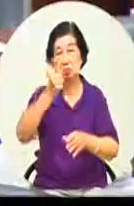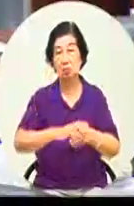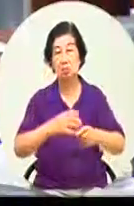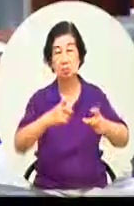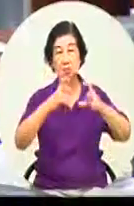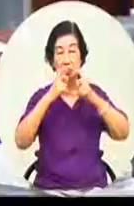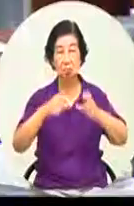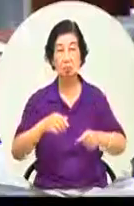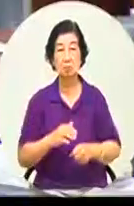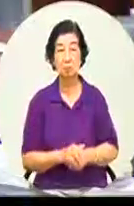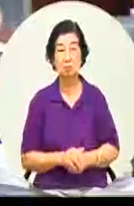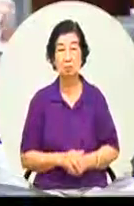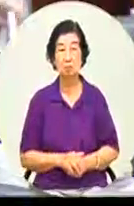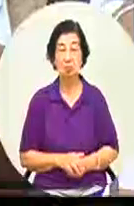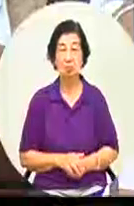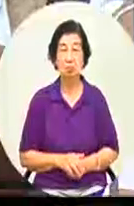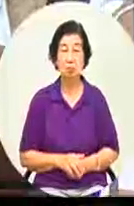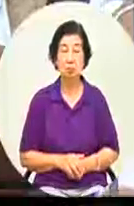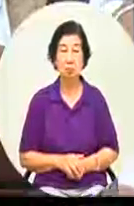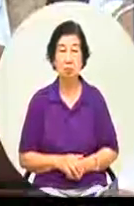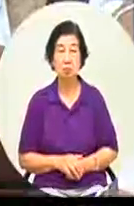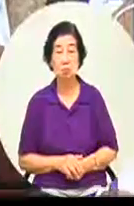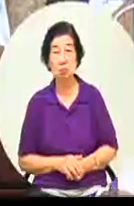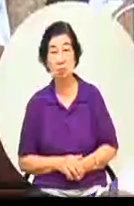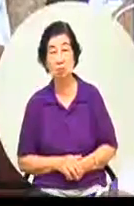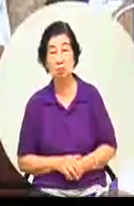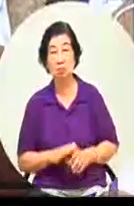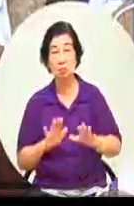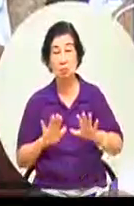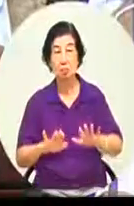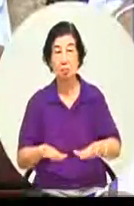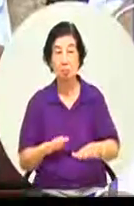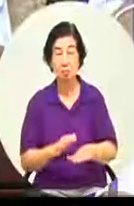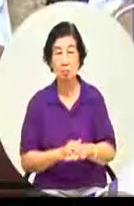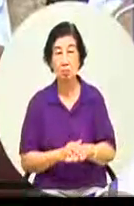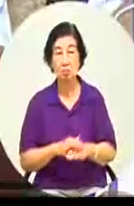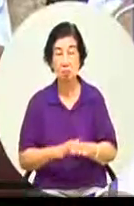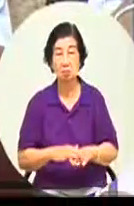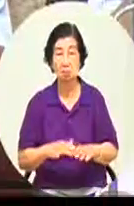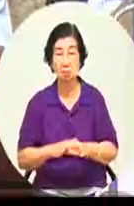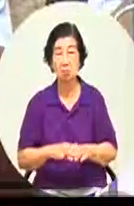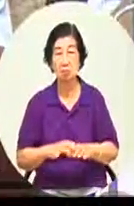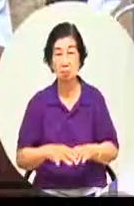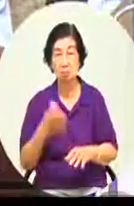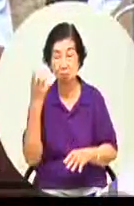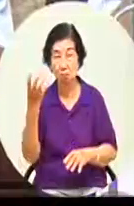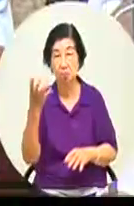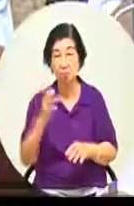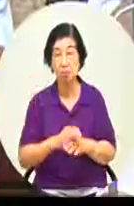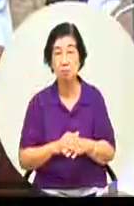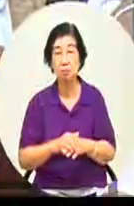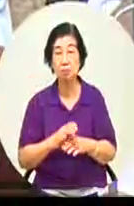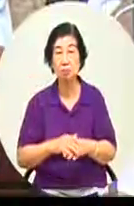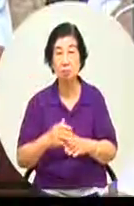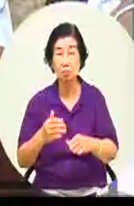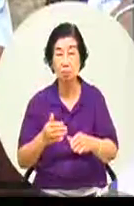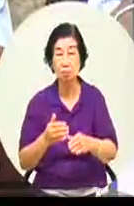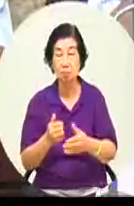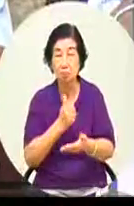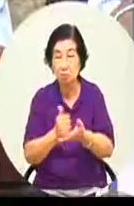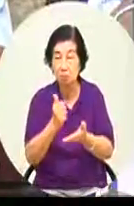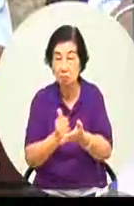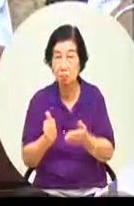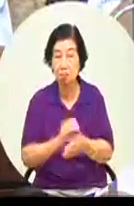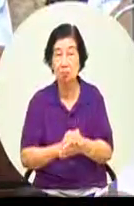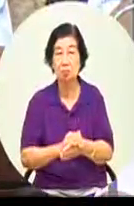感谢主席，感谢王议员哦。改完也不可哈，等于讲我们所有大众运输的部分都一定要先经有评估，那评估完之